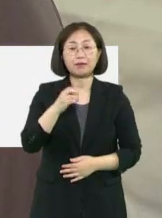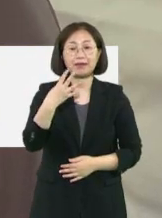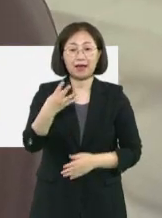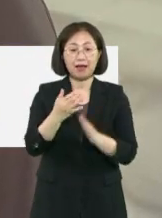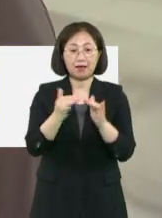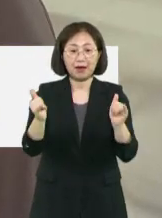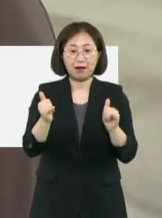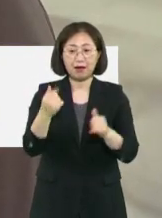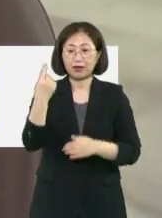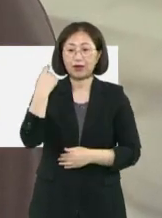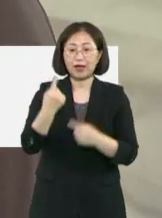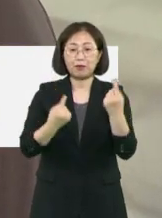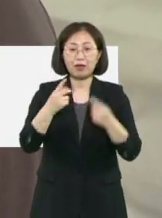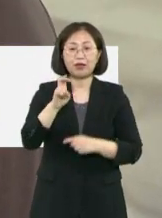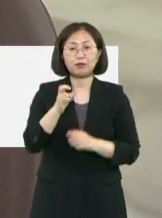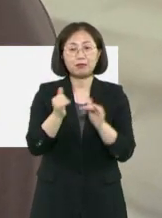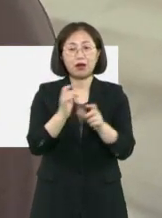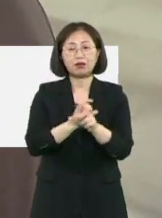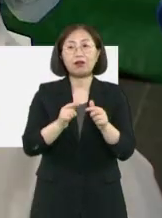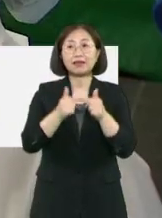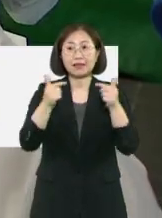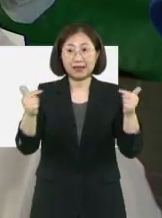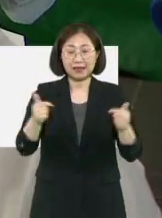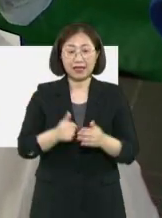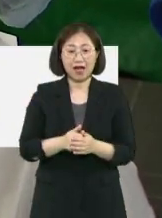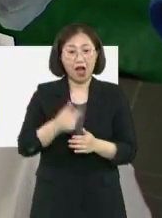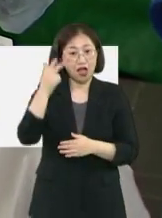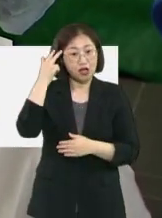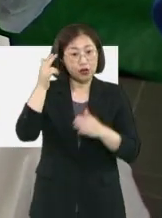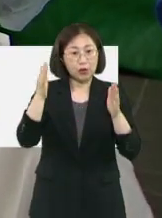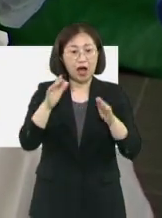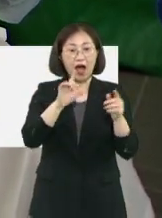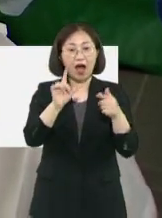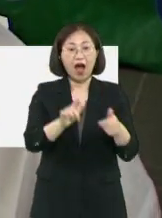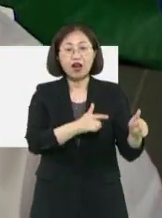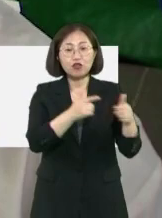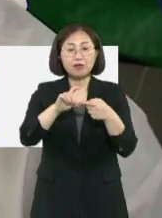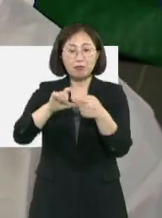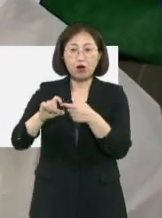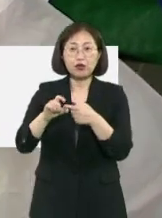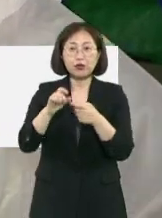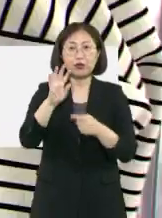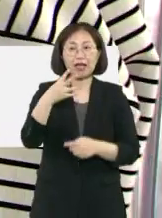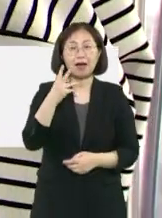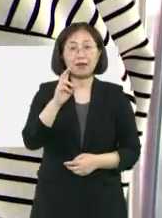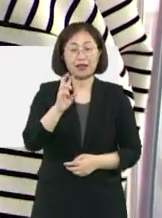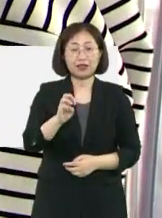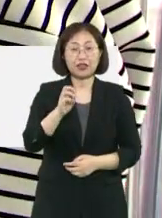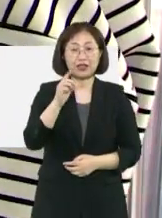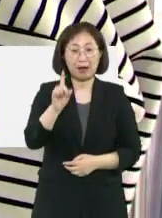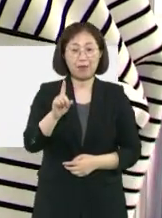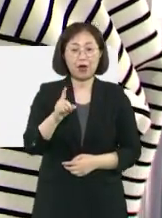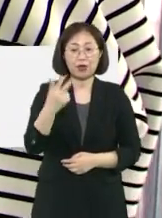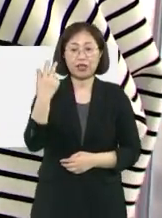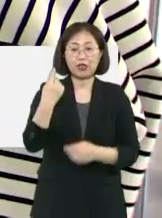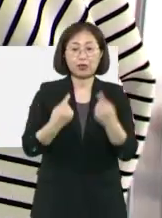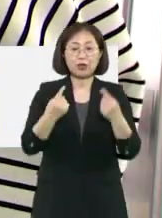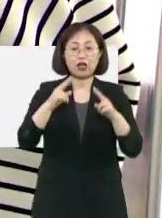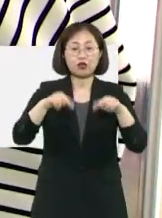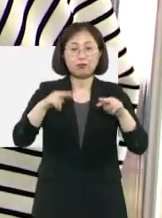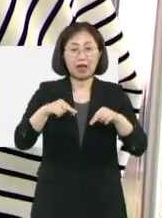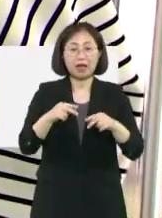524명으로 전날보다 20명 증가했고 일주일 하루 평균 확진자도 453명으로 지난주 대비 2배